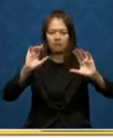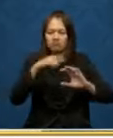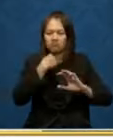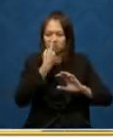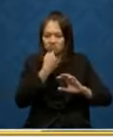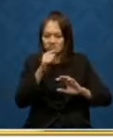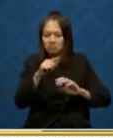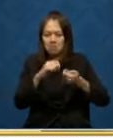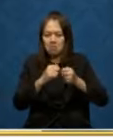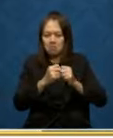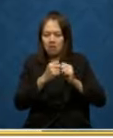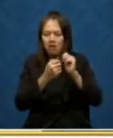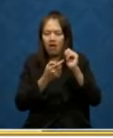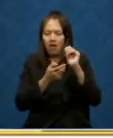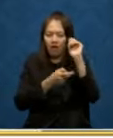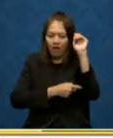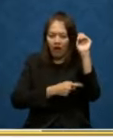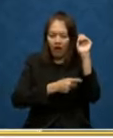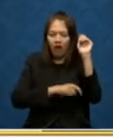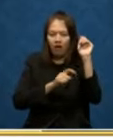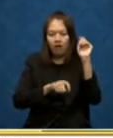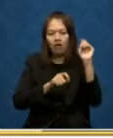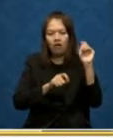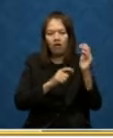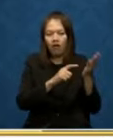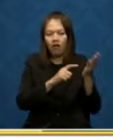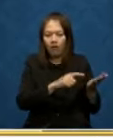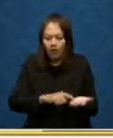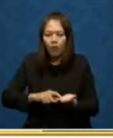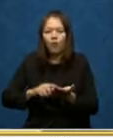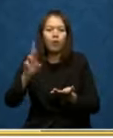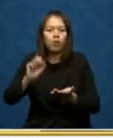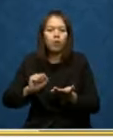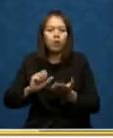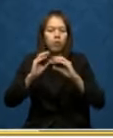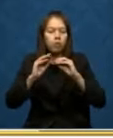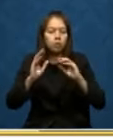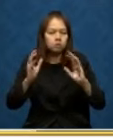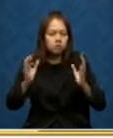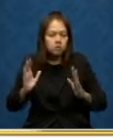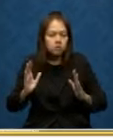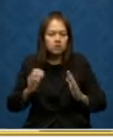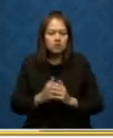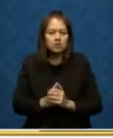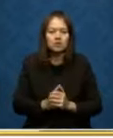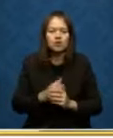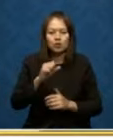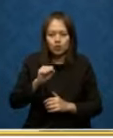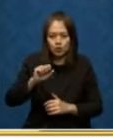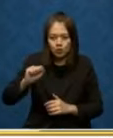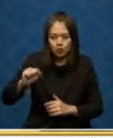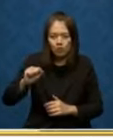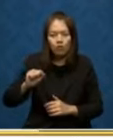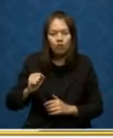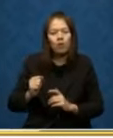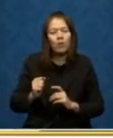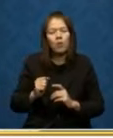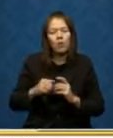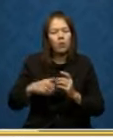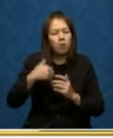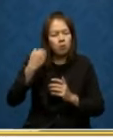ปัญหาเรื่องยางพาราเนี่ยครับไม่ได้เข้าสู่สภาไม่มีครั้งใดเลยครับที่เพื่อนสมาชิกสภาผู้แทนราษฎรทุกสมัย